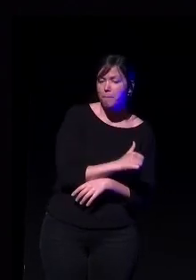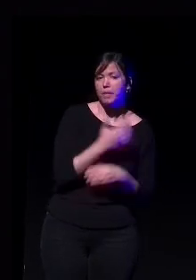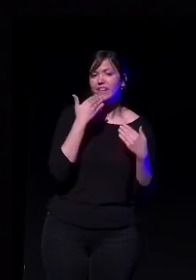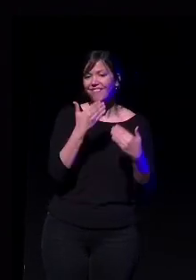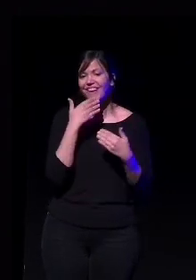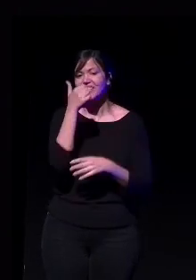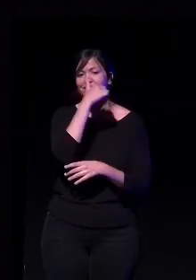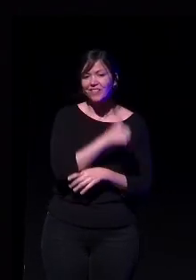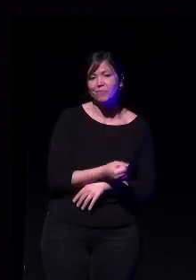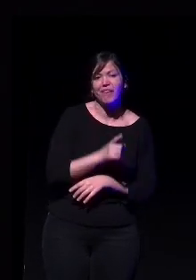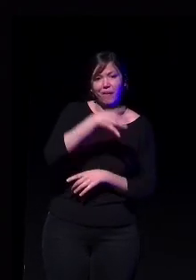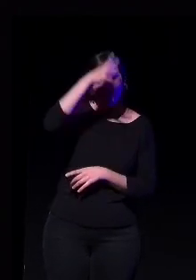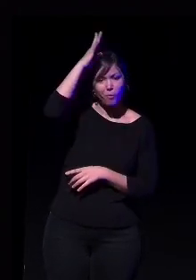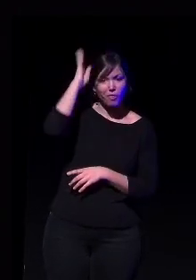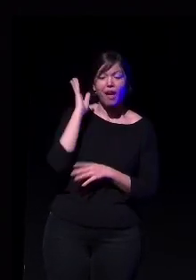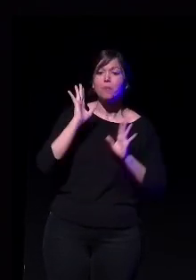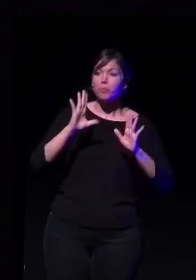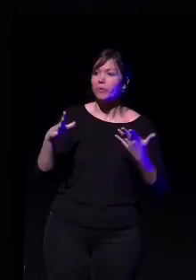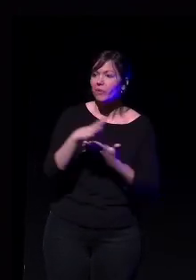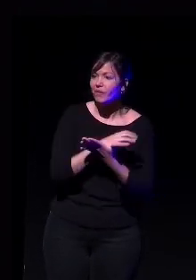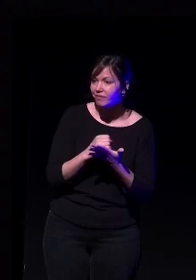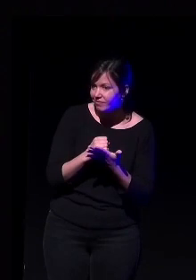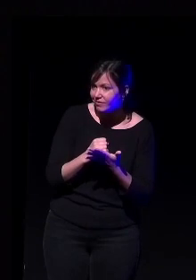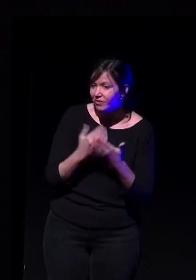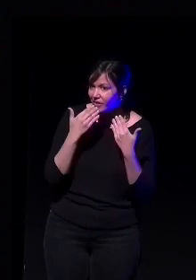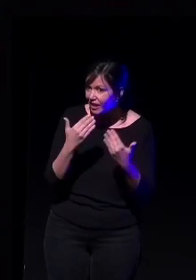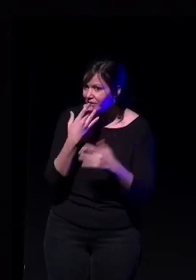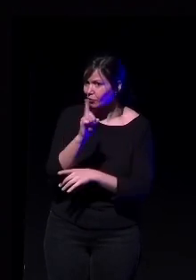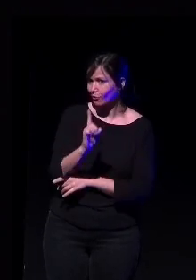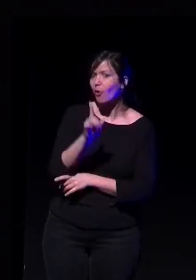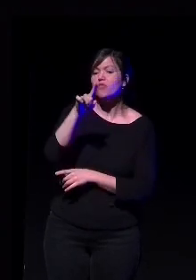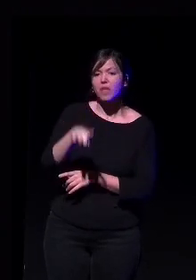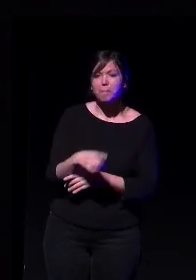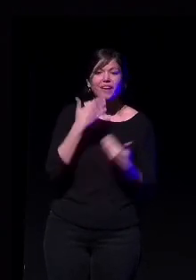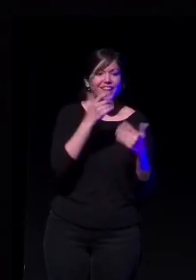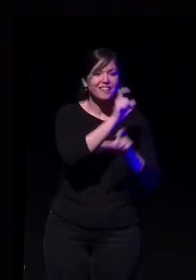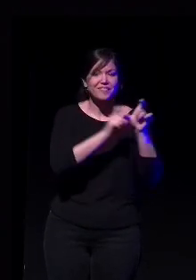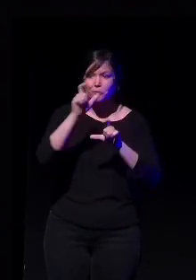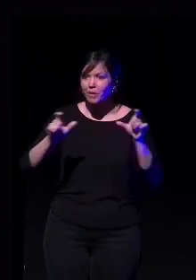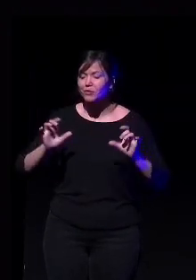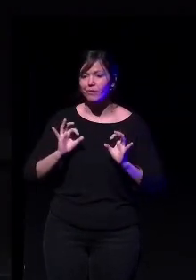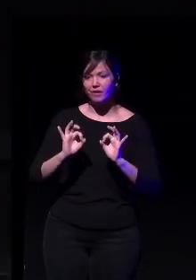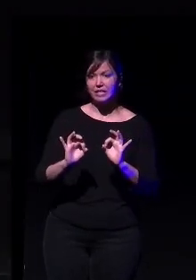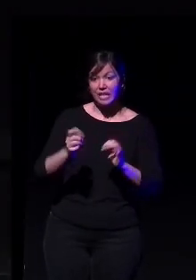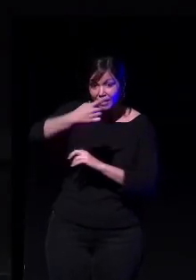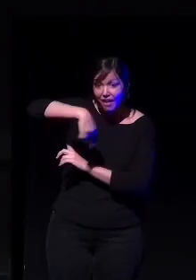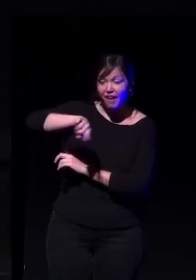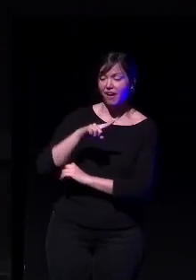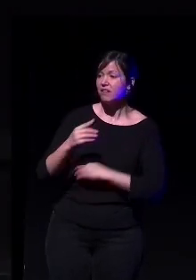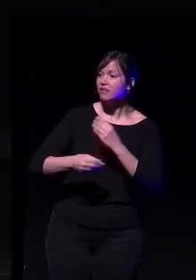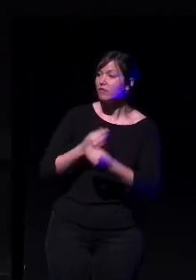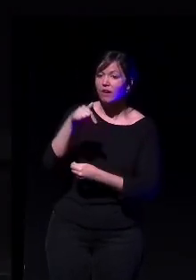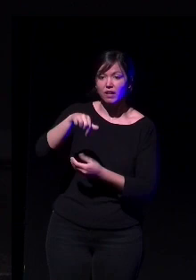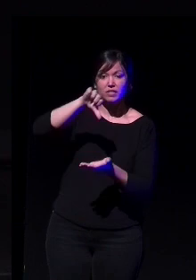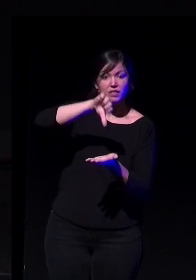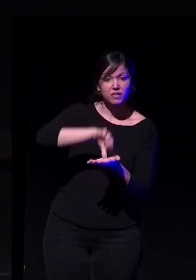Empordà. Però més enllà de tot això, el turisme a Figueres és sobretot les persones. Són aquestes que fan que aquesta